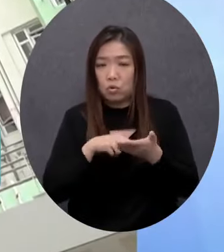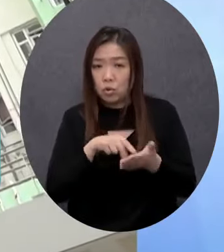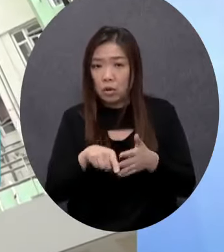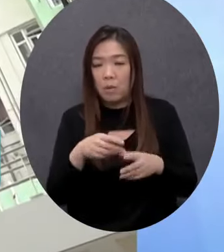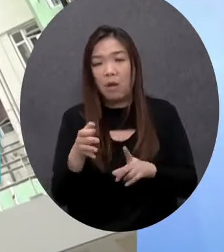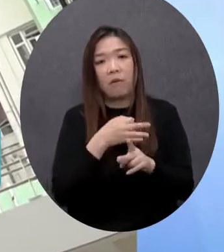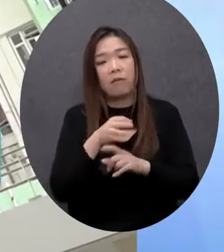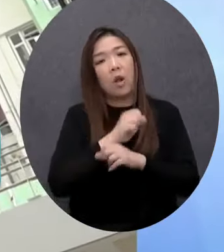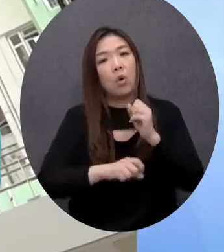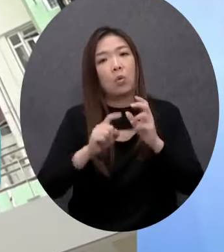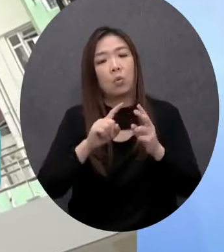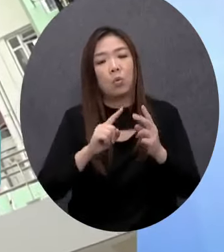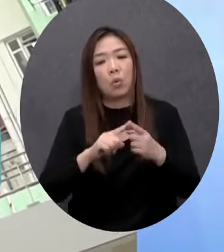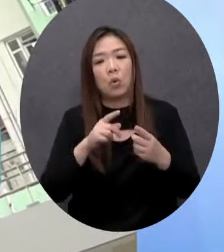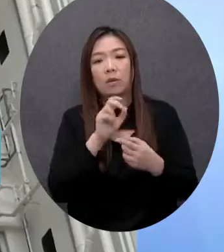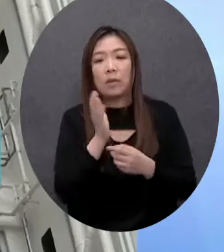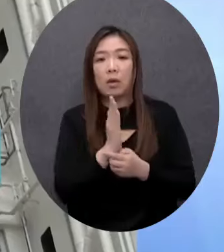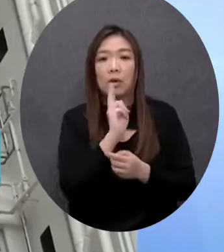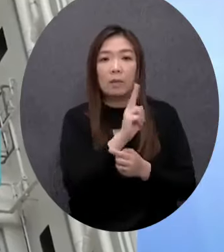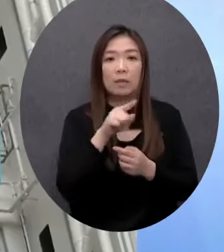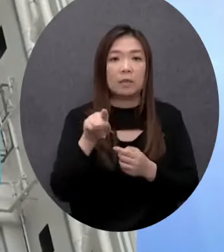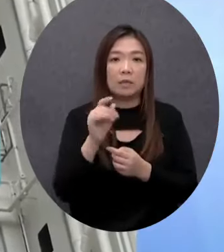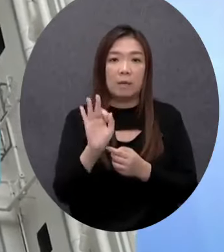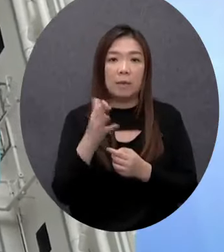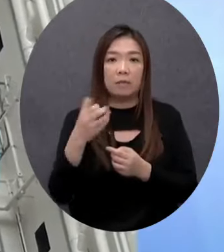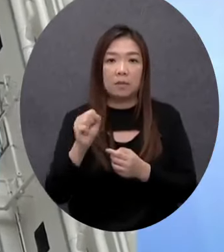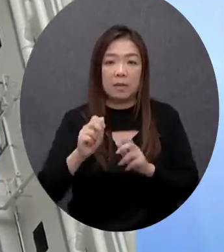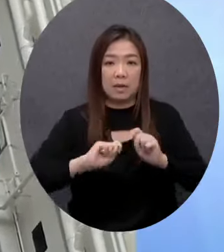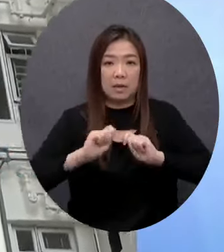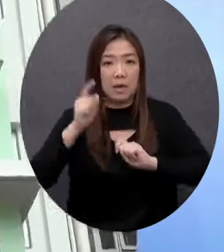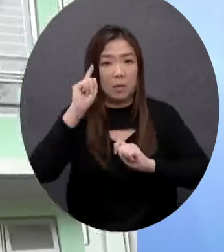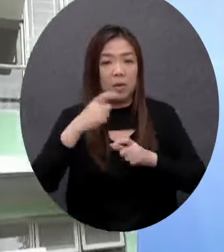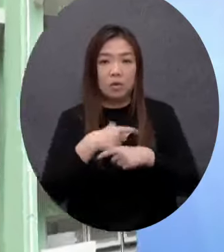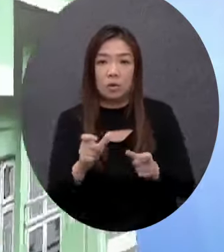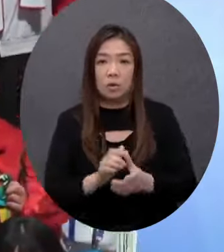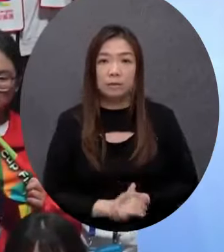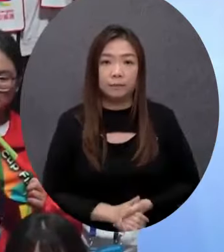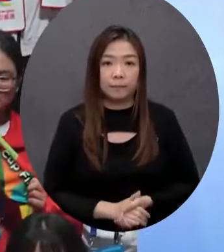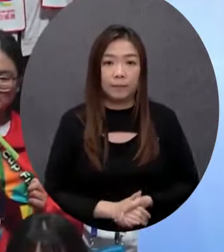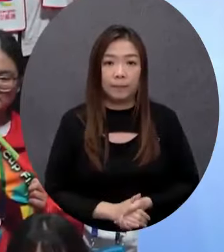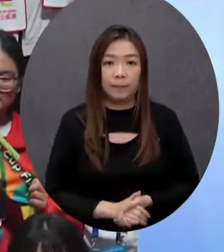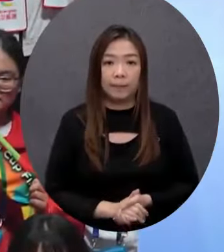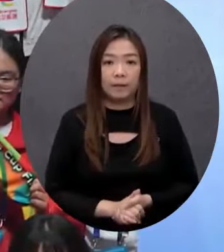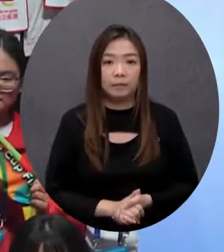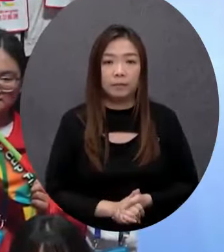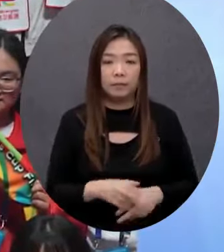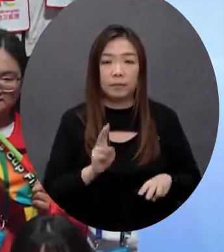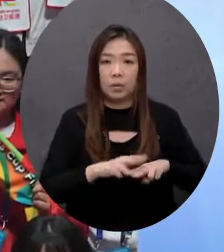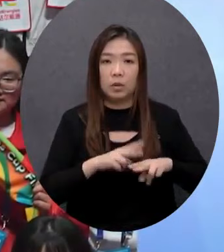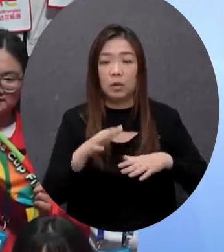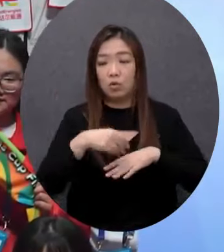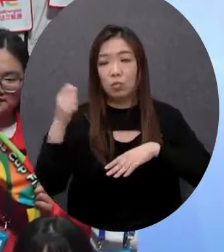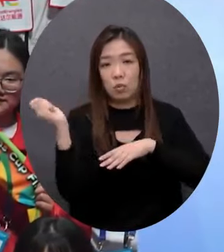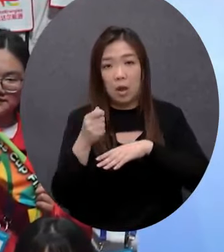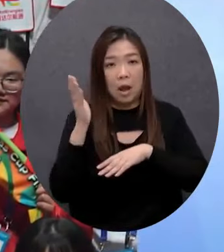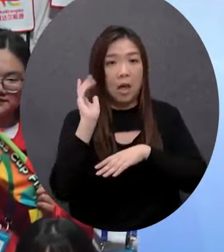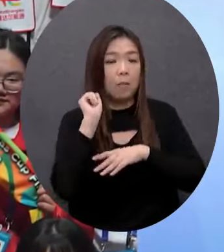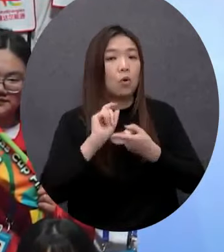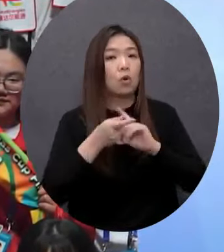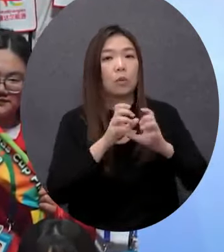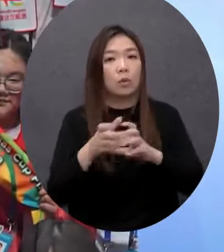收取大约200至350元的现金日薪。国家羽毛球男子和女子代表队